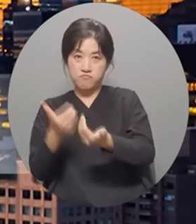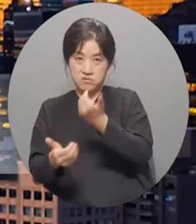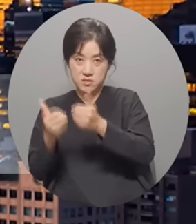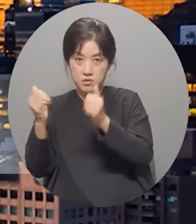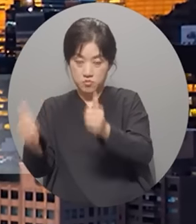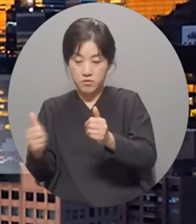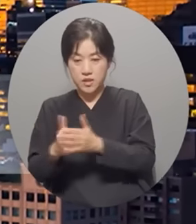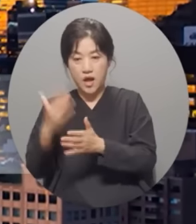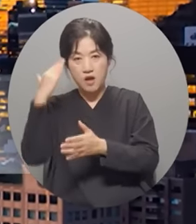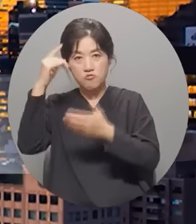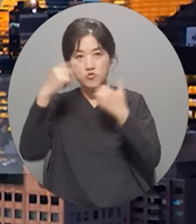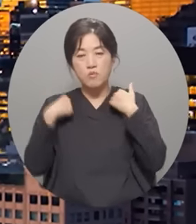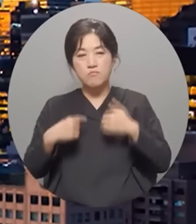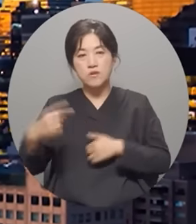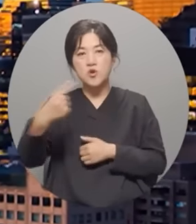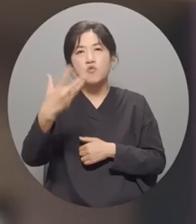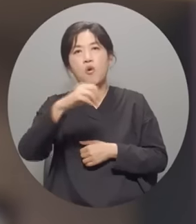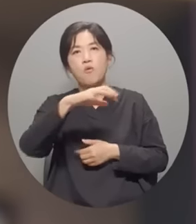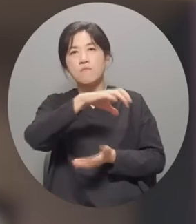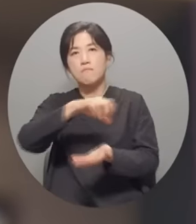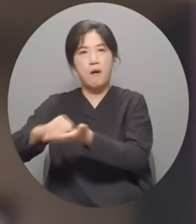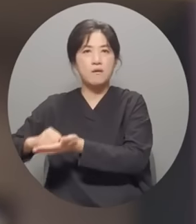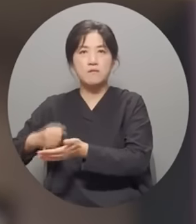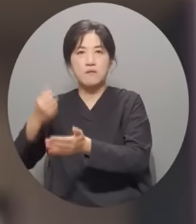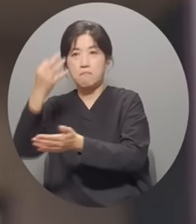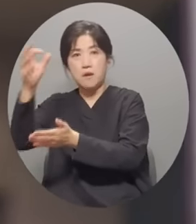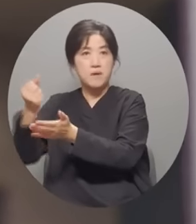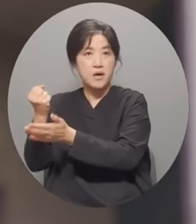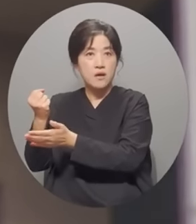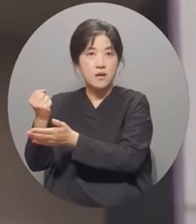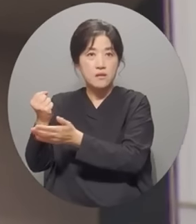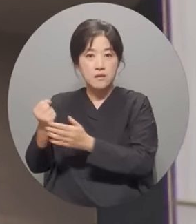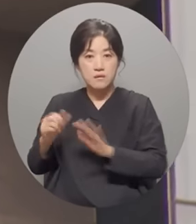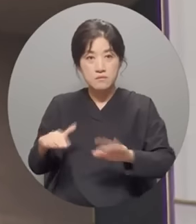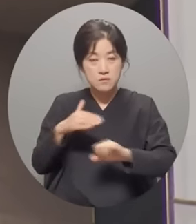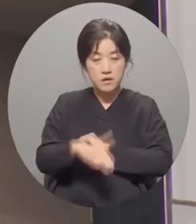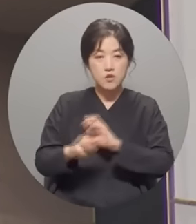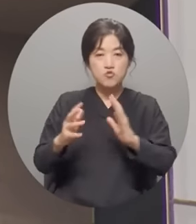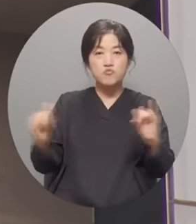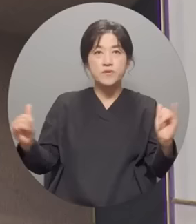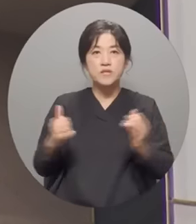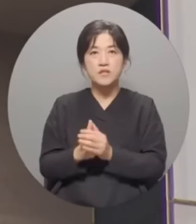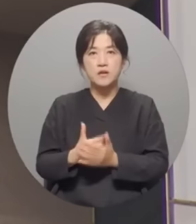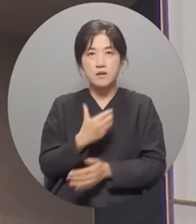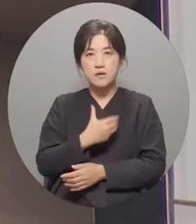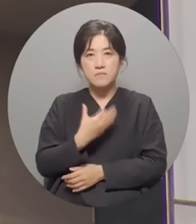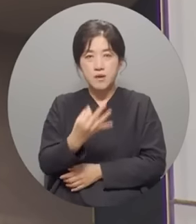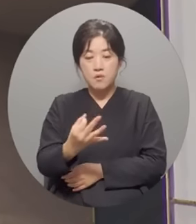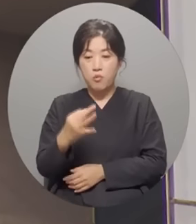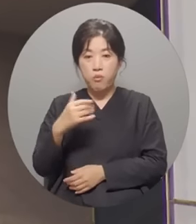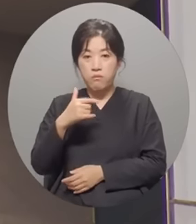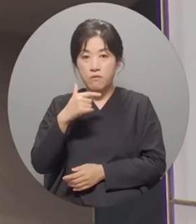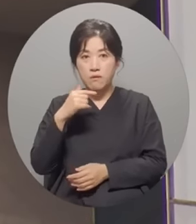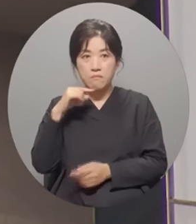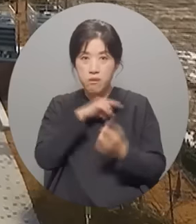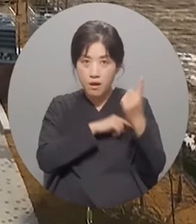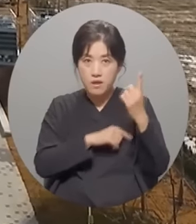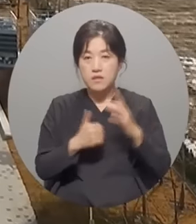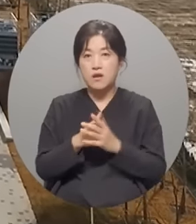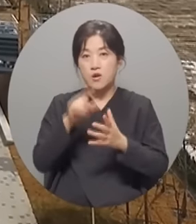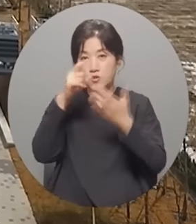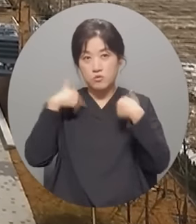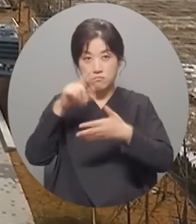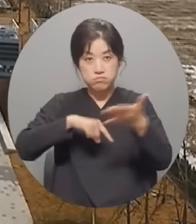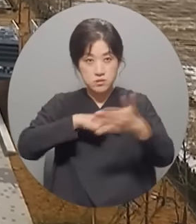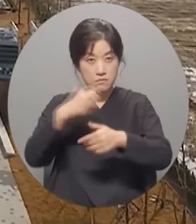배상 판정을 받은 상황입니다 국들은 국민연금 기금 손실에 이어 정부의 배상책임까지